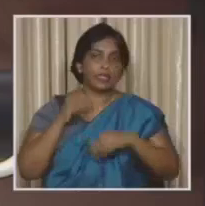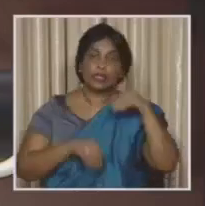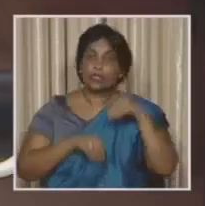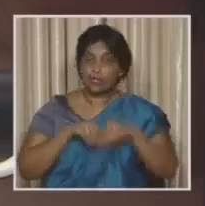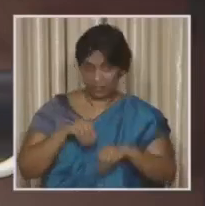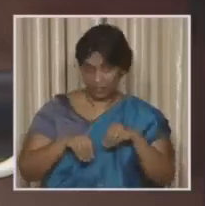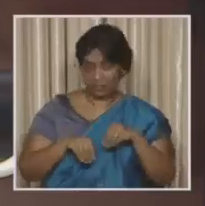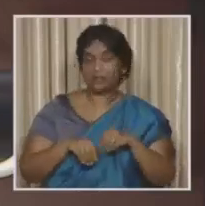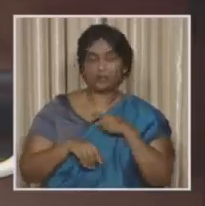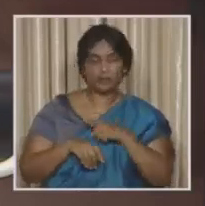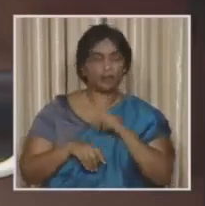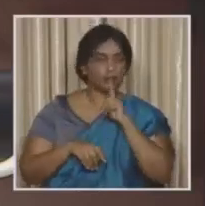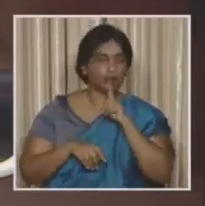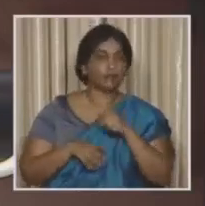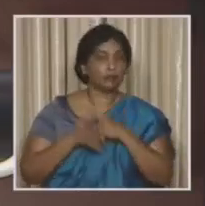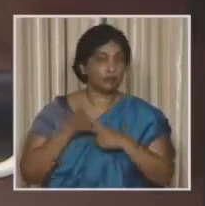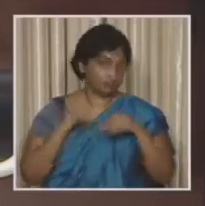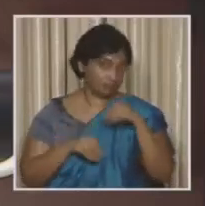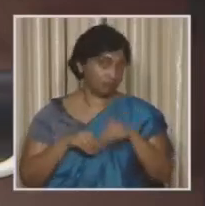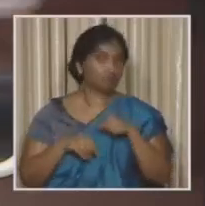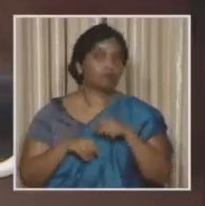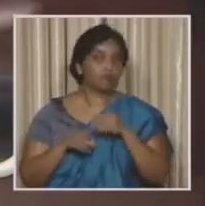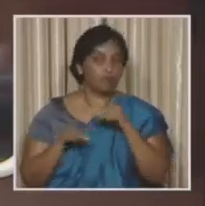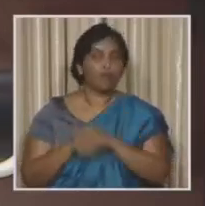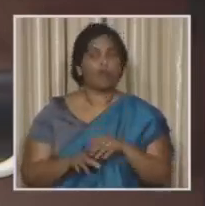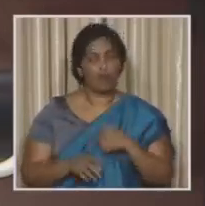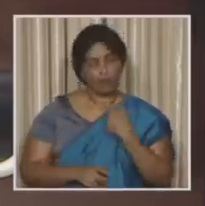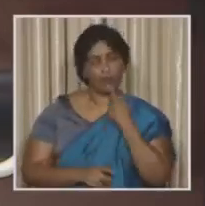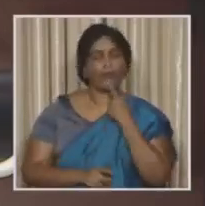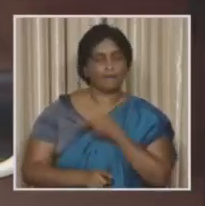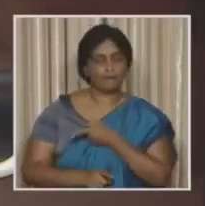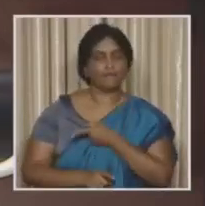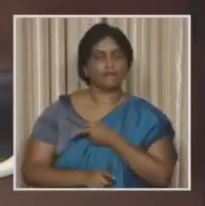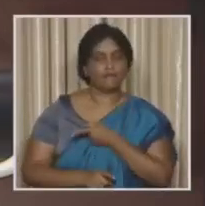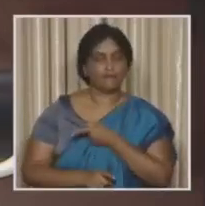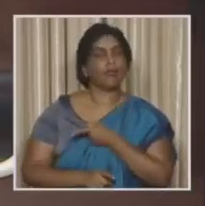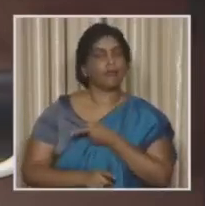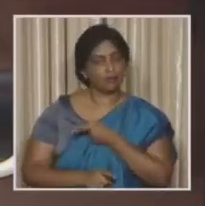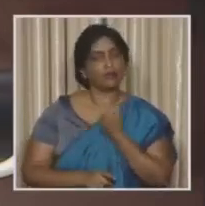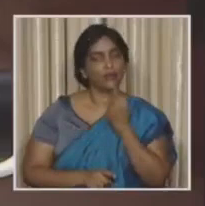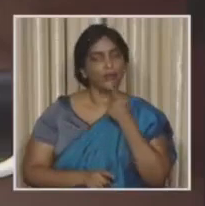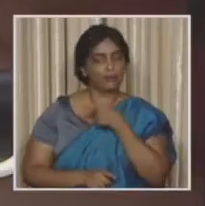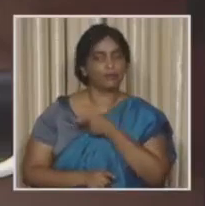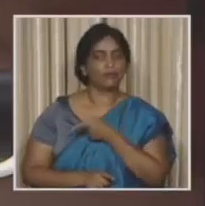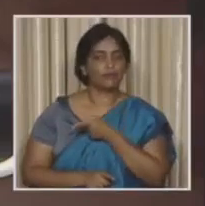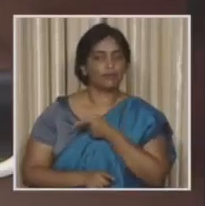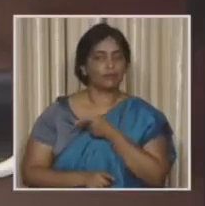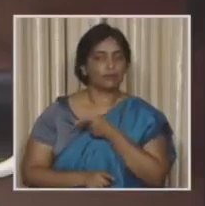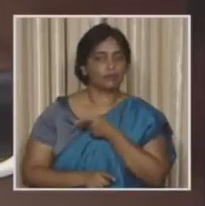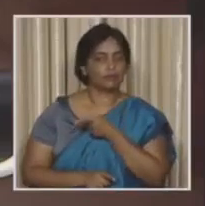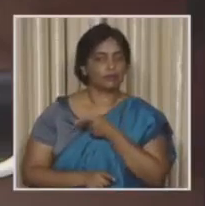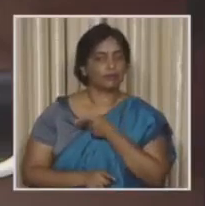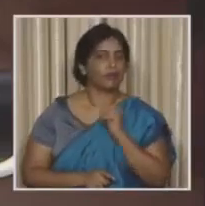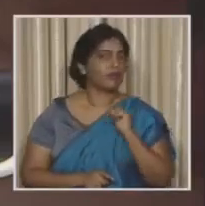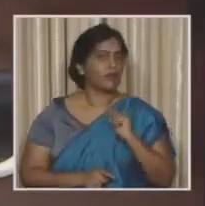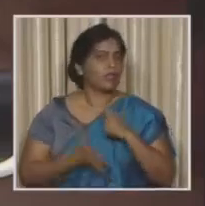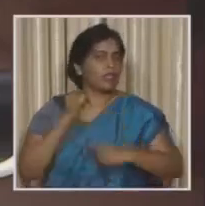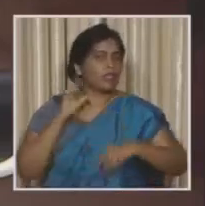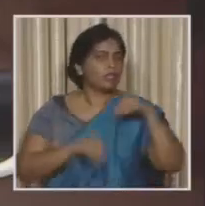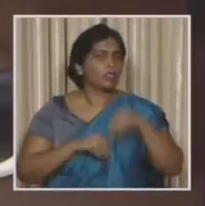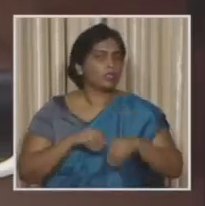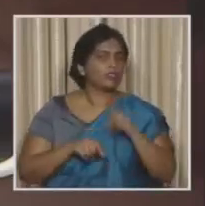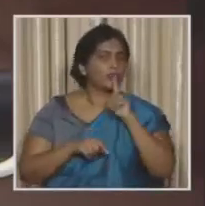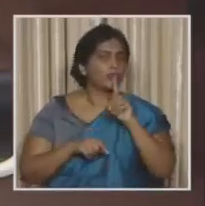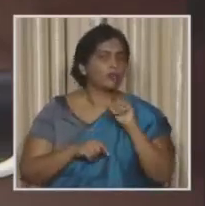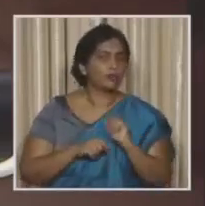අහනවා. මේකට එකක් අහනවා, මේක දේශපාලනය මේක තියෙනවද? ඔව් තියෙනවා. ඔව් තියෙනවා. මොකද දේශපාලනේ තියෙන ගරු